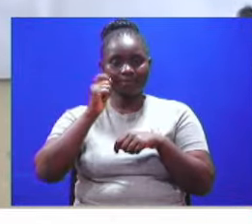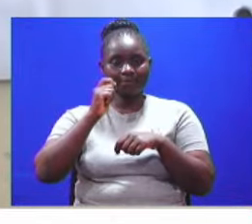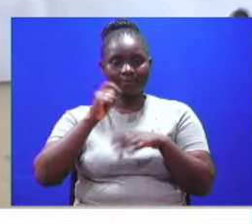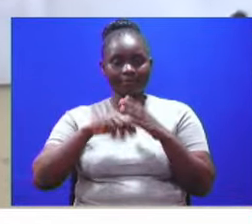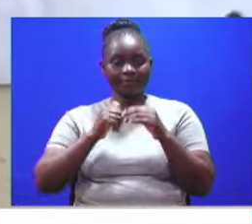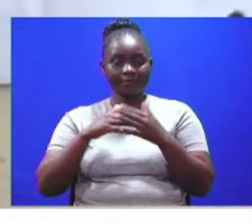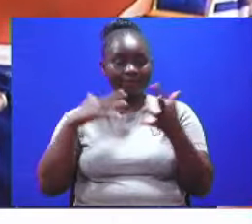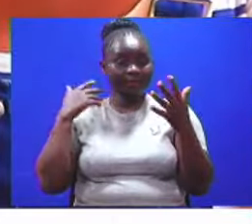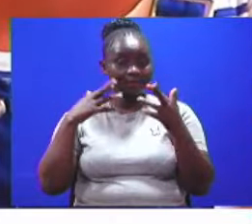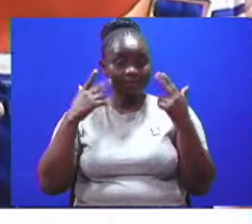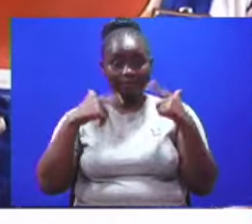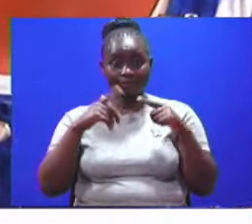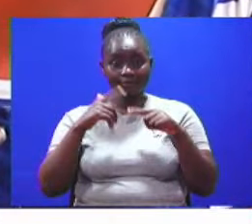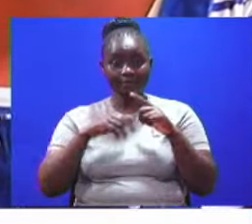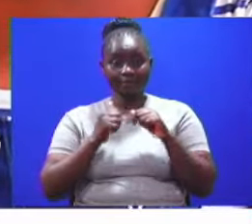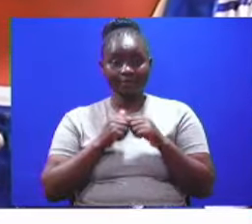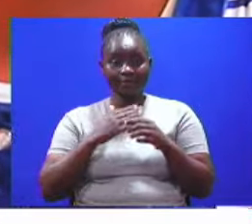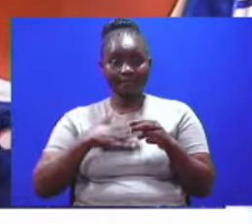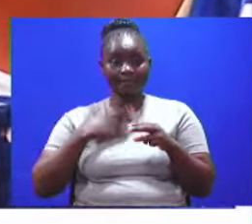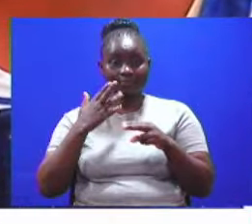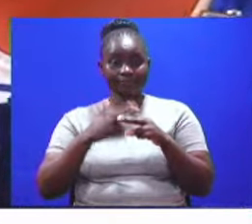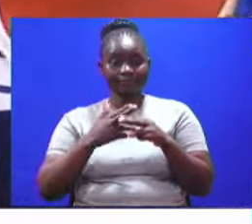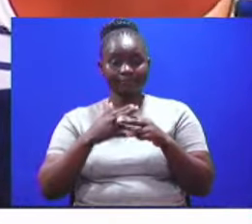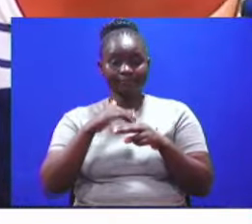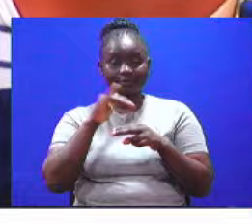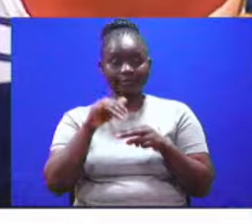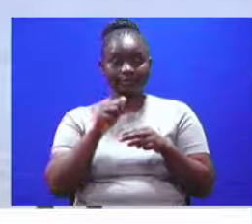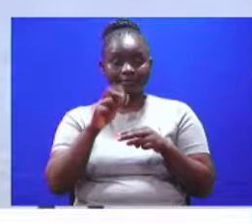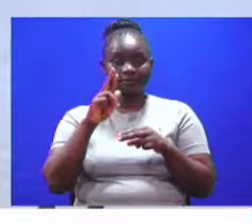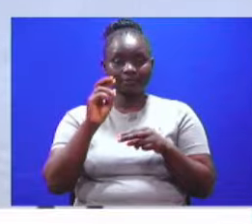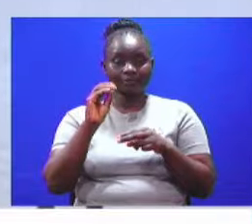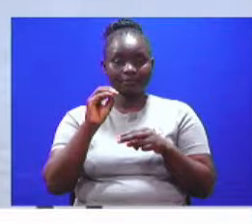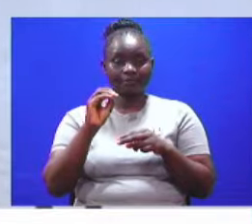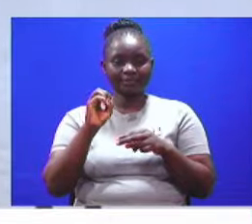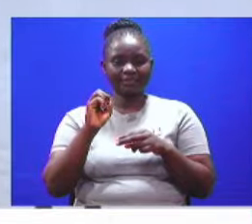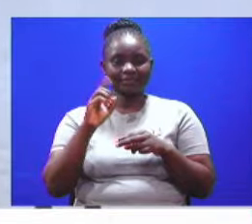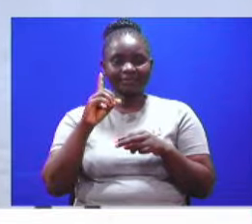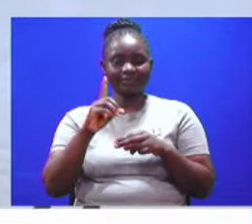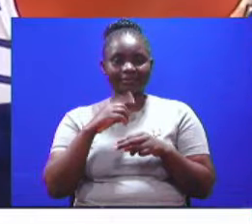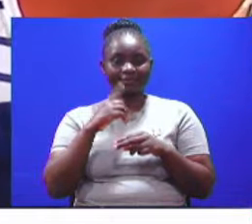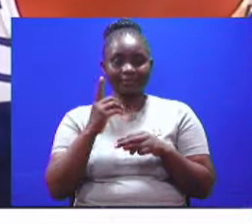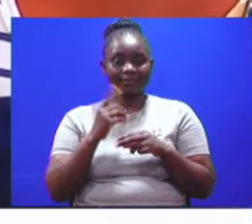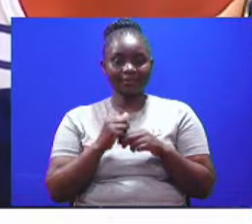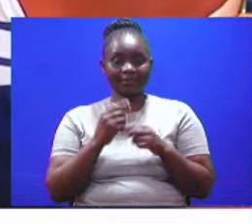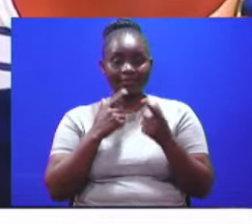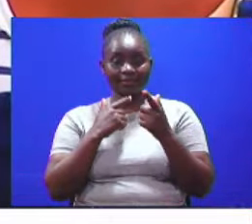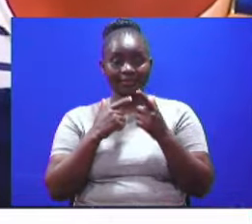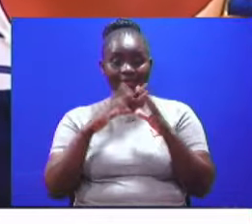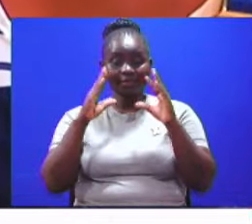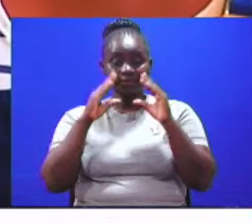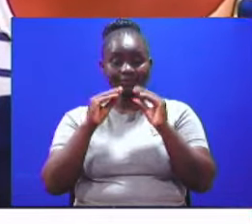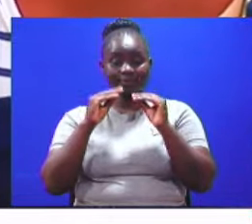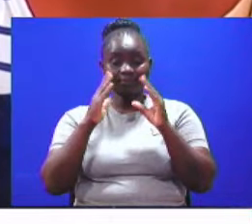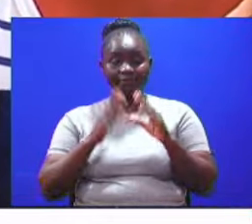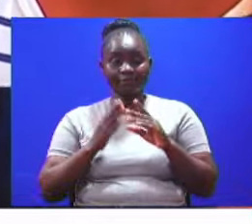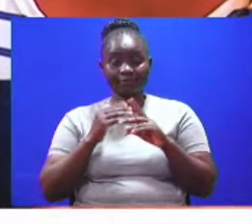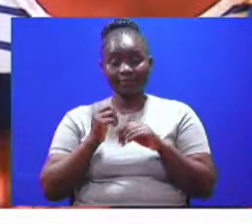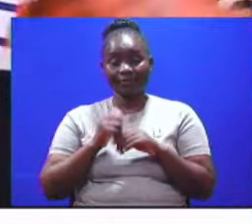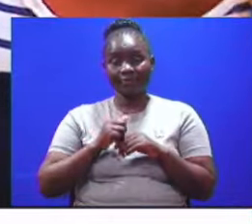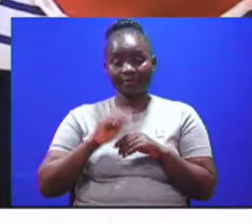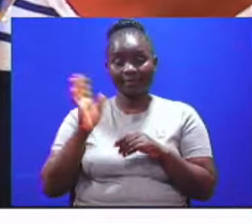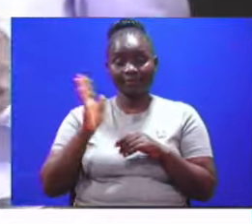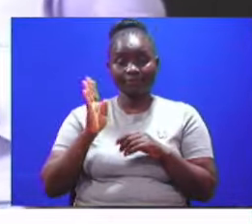abwango iga asamaliete nkuru kujaret malirenya bwango e mukwa nelibwa bali mu boru sagirwa